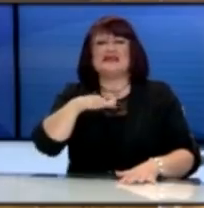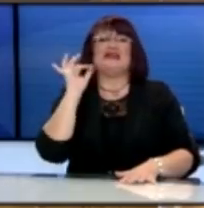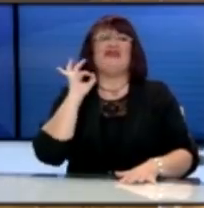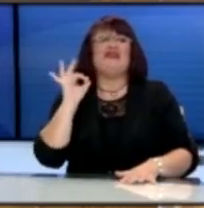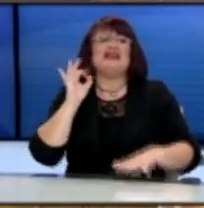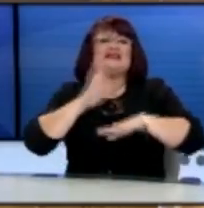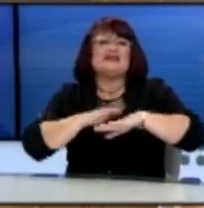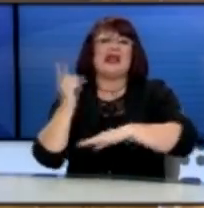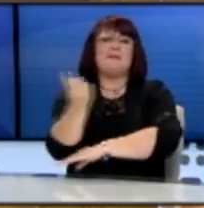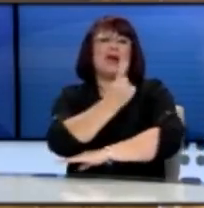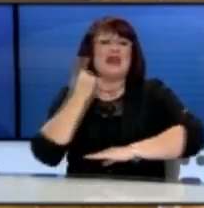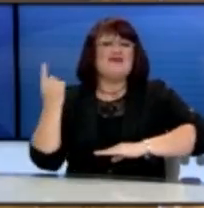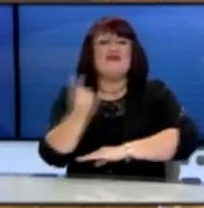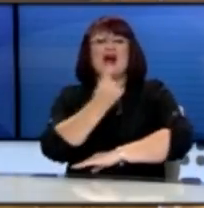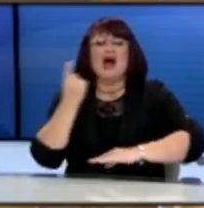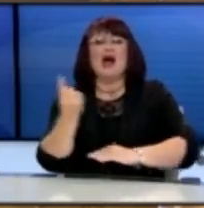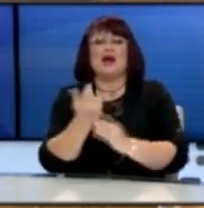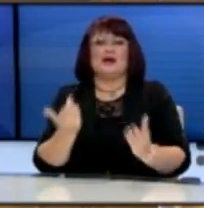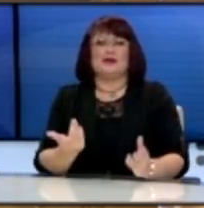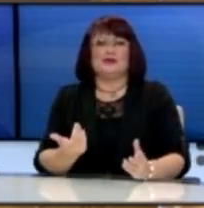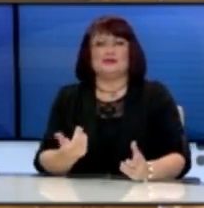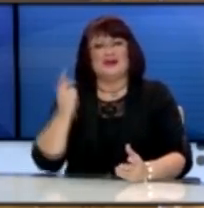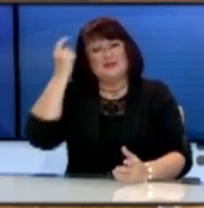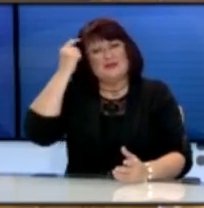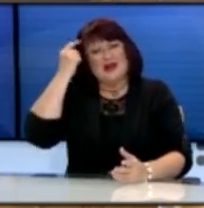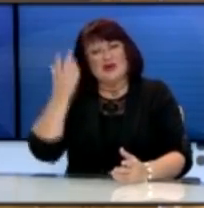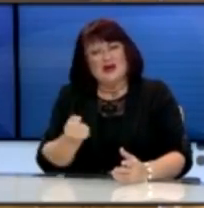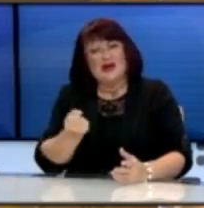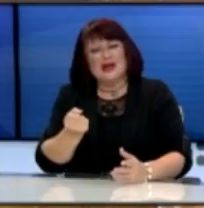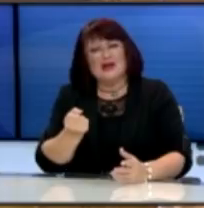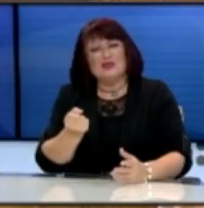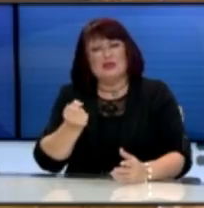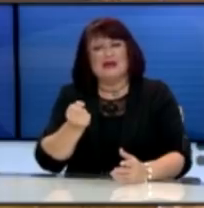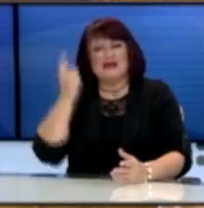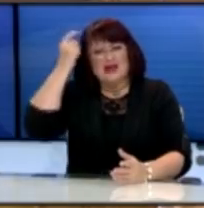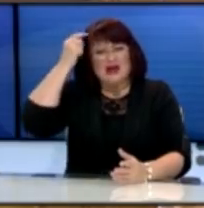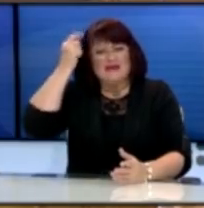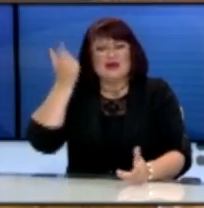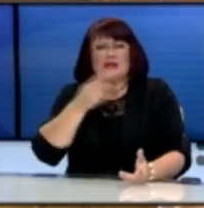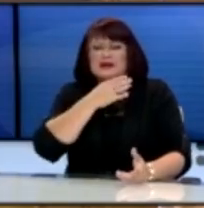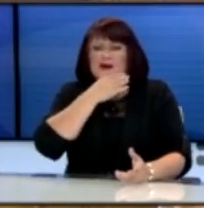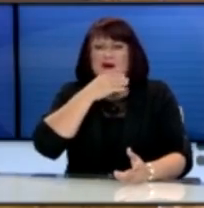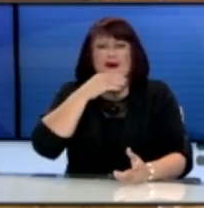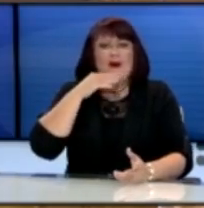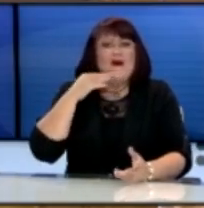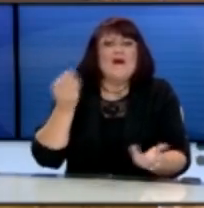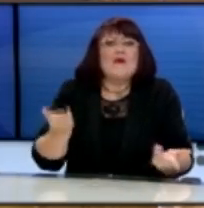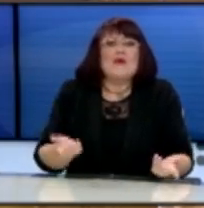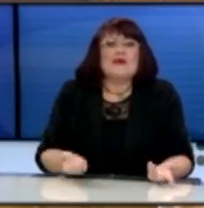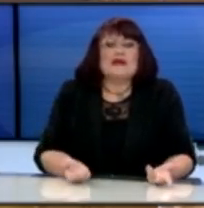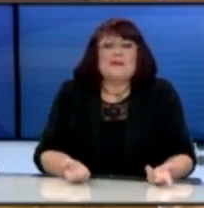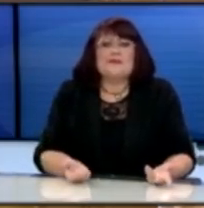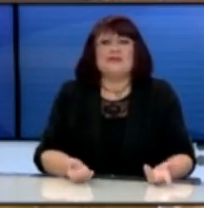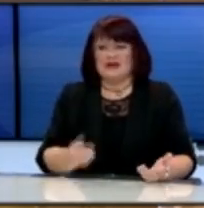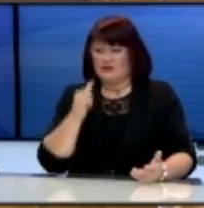άλλα παρόμοια. Λες και χρειάζεται πολύ μυαλό για να καταλάβει κάποιος ότι αυτό λίγος πολύ